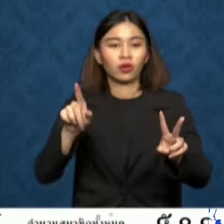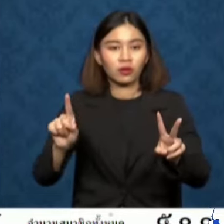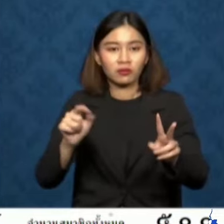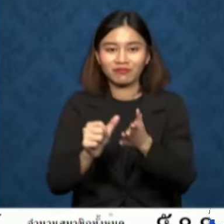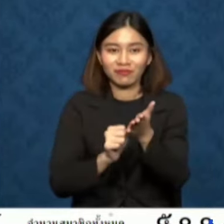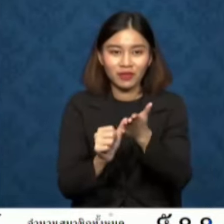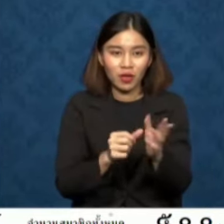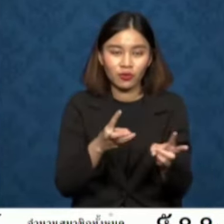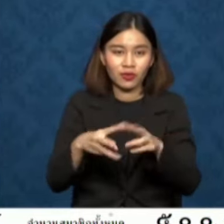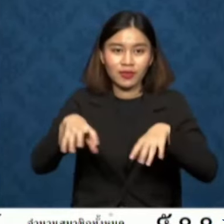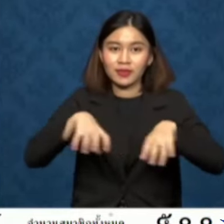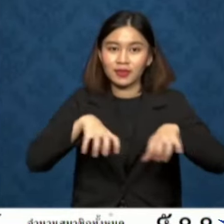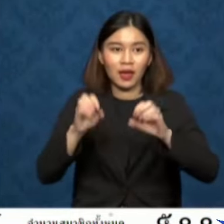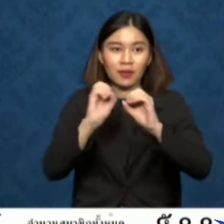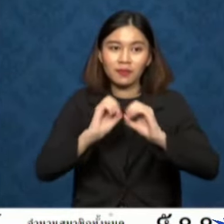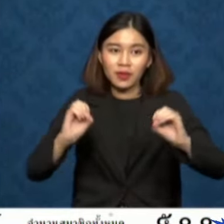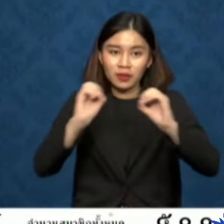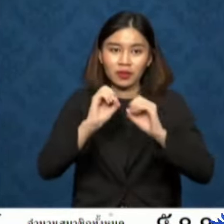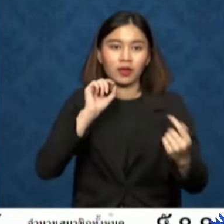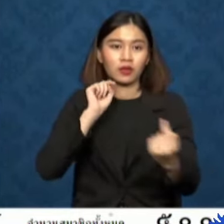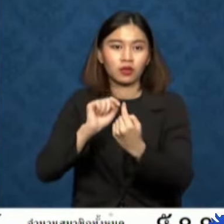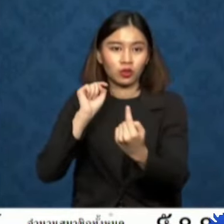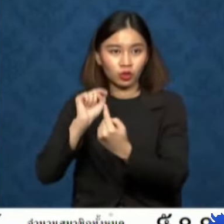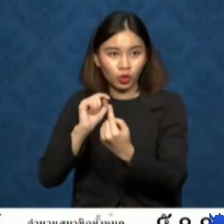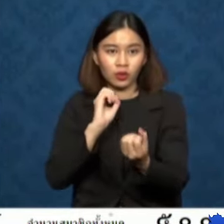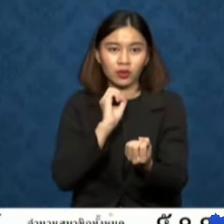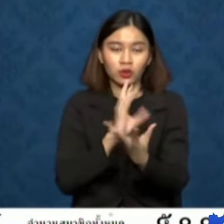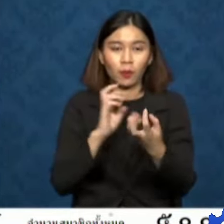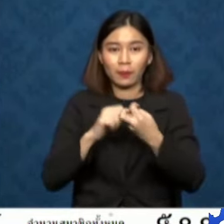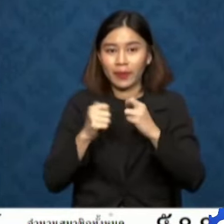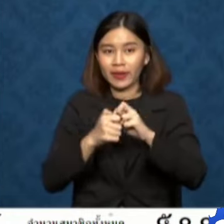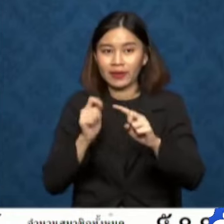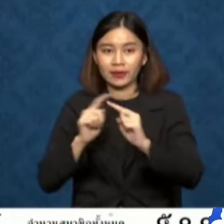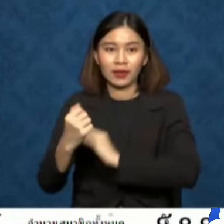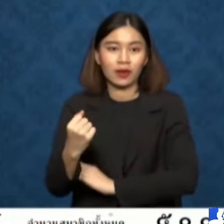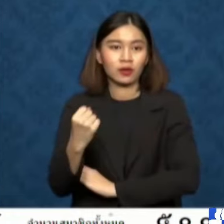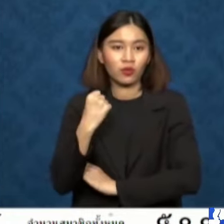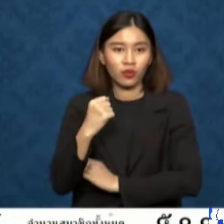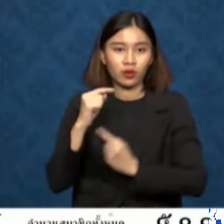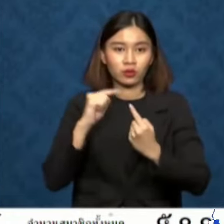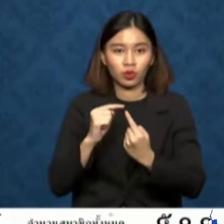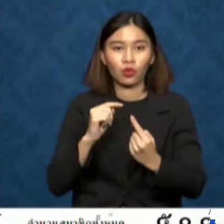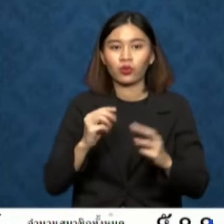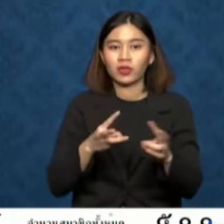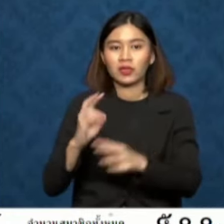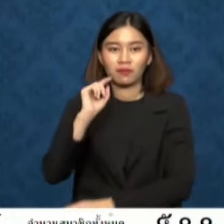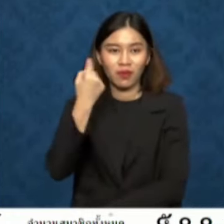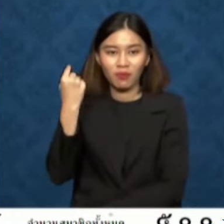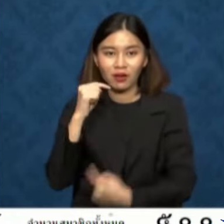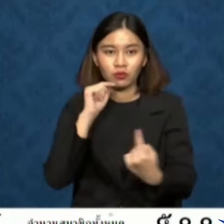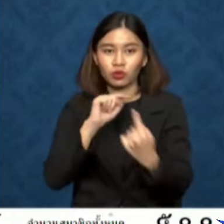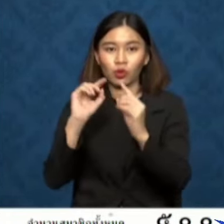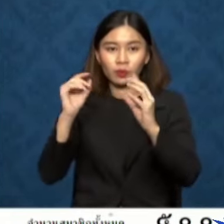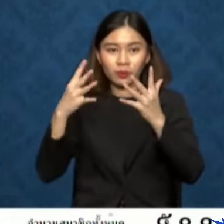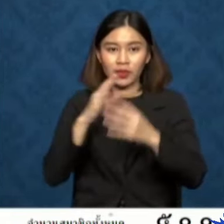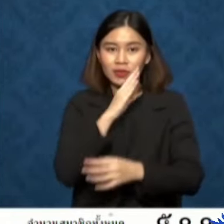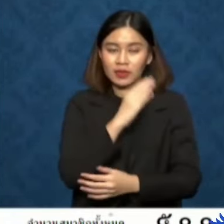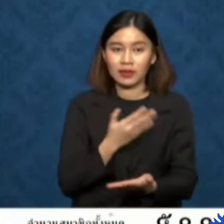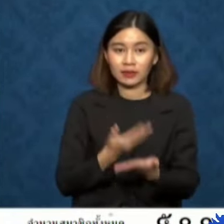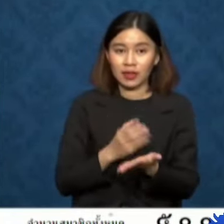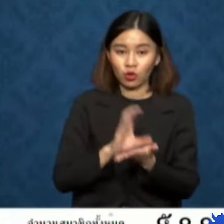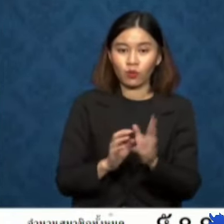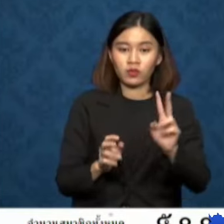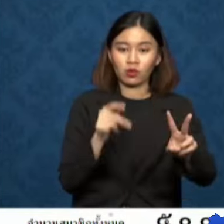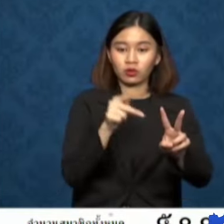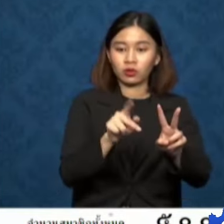ปรับเปลี่ยนวิธีการบริหารจัดการให้สอดคล้องกับภัยคุกคามและบริบทความมั่นคงงในรูปแบบใหม่เลยถ้าสัดส่วนงบประมาณ